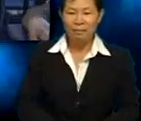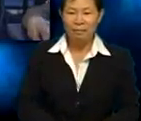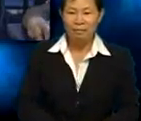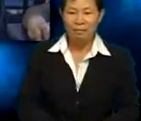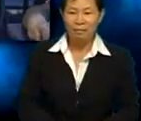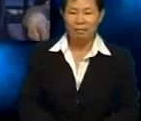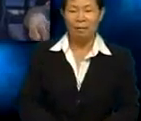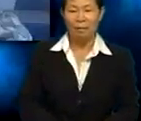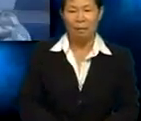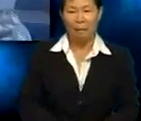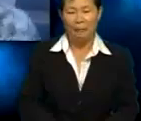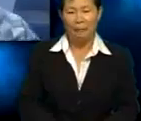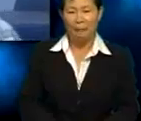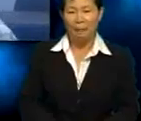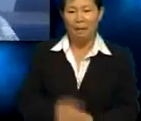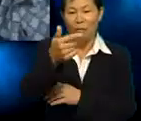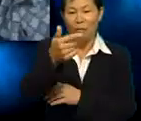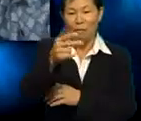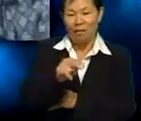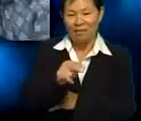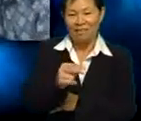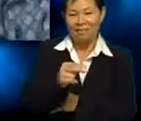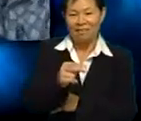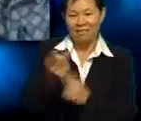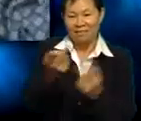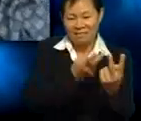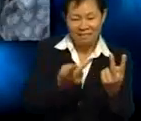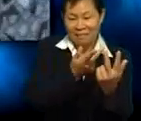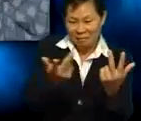Mohan, Fawiz, Kutis, di sini.